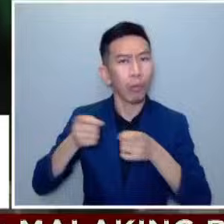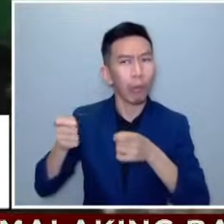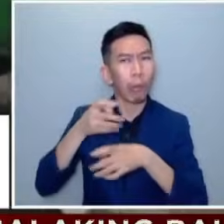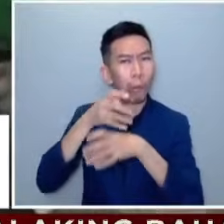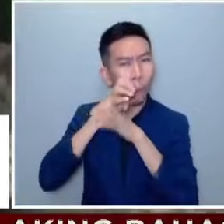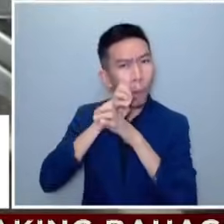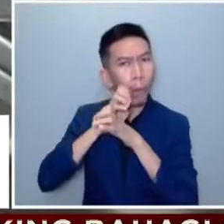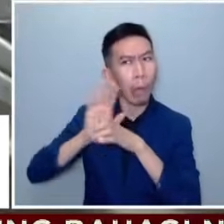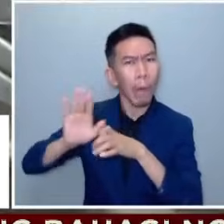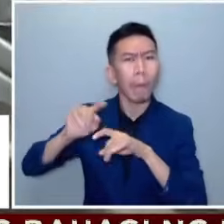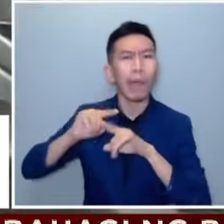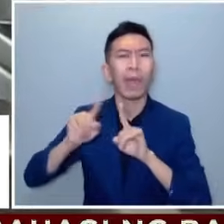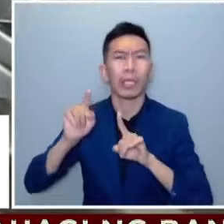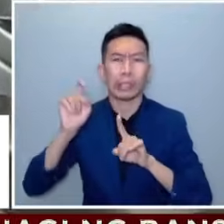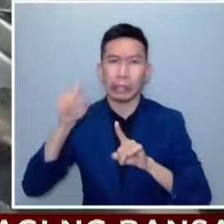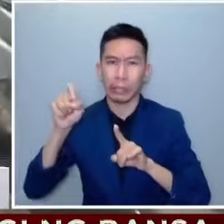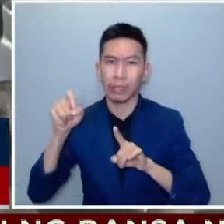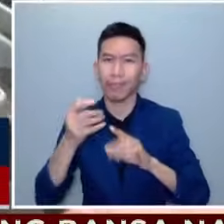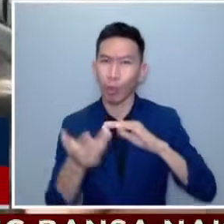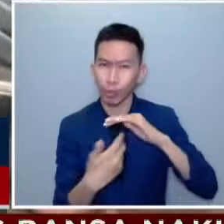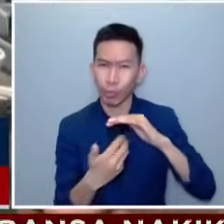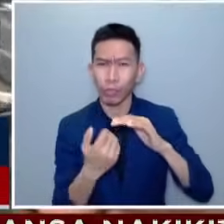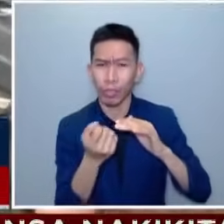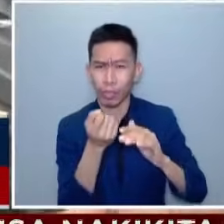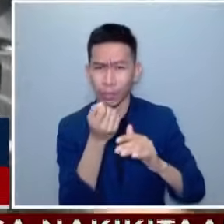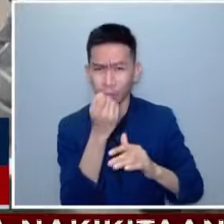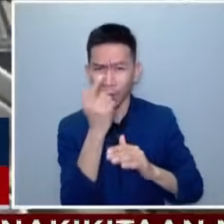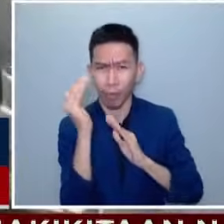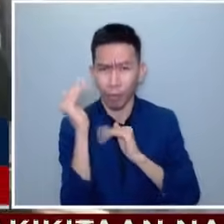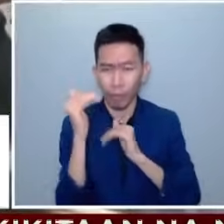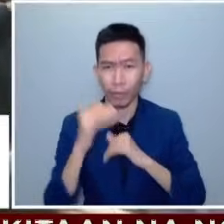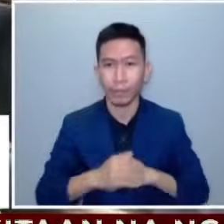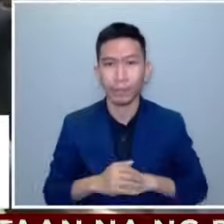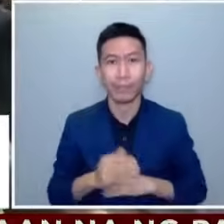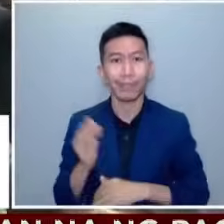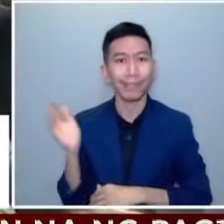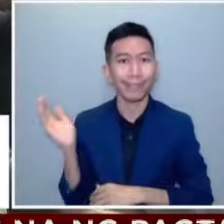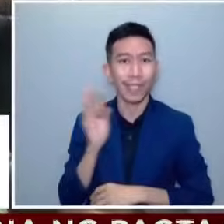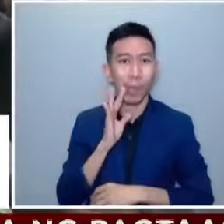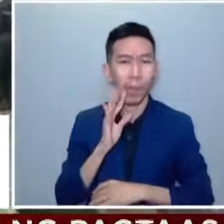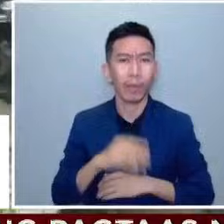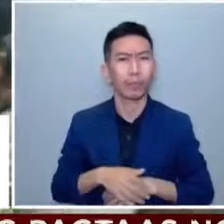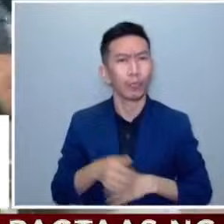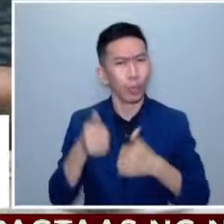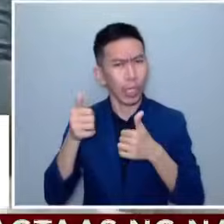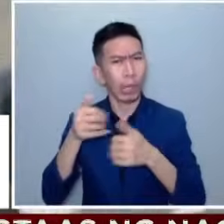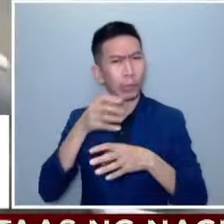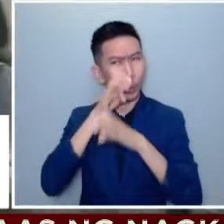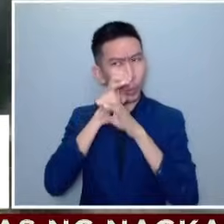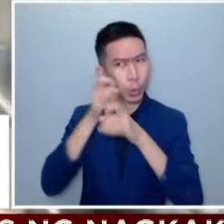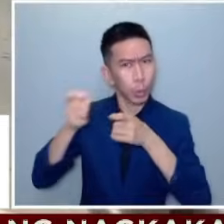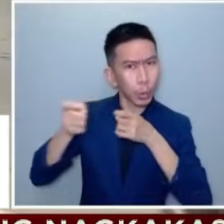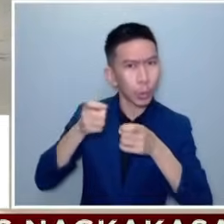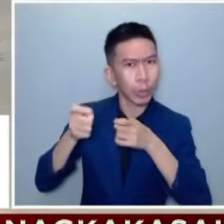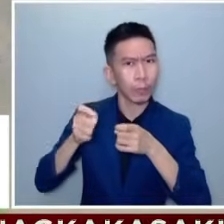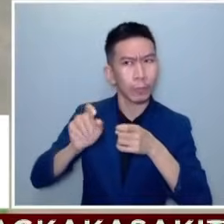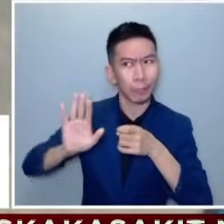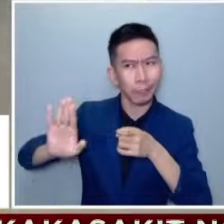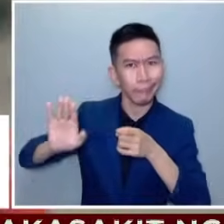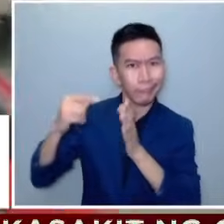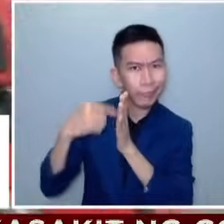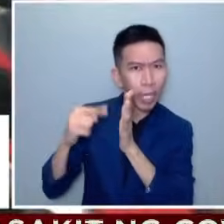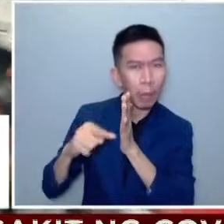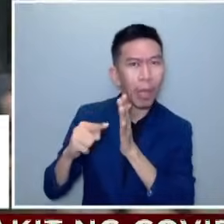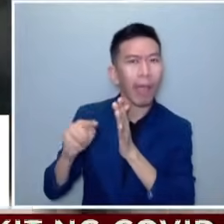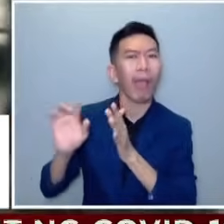mga delivery. Okay lang naman ang ganito. At least ginagampanan naman ng mga kapulisan. Oh. Ang kaso lang